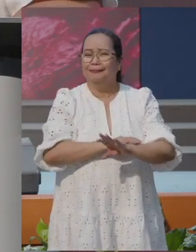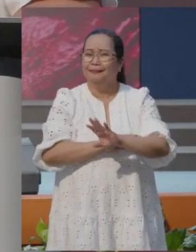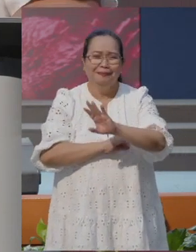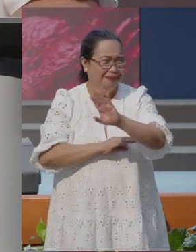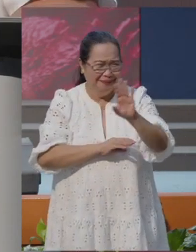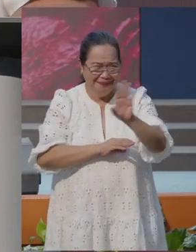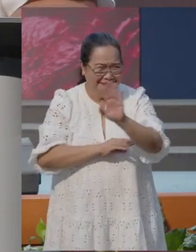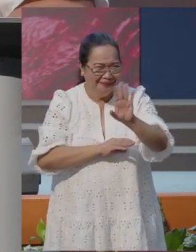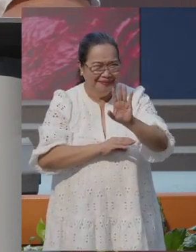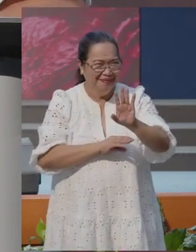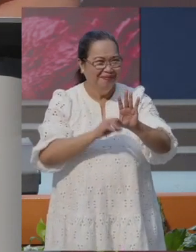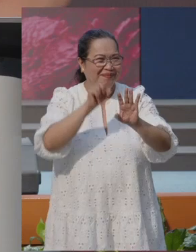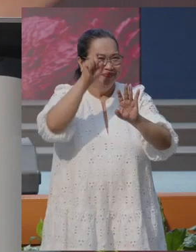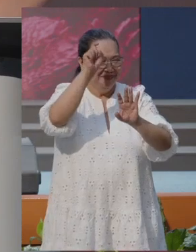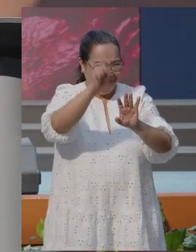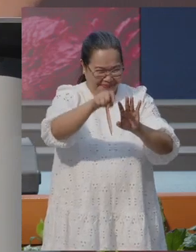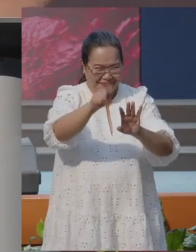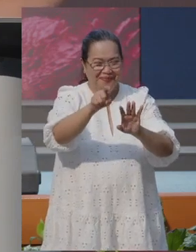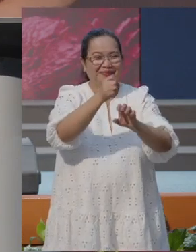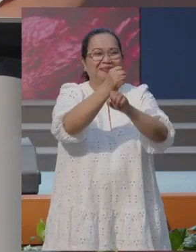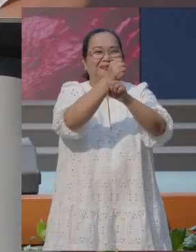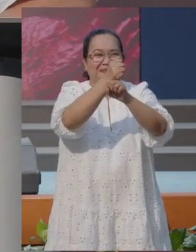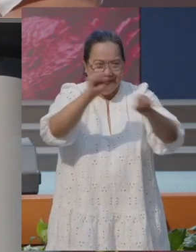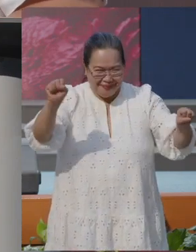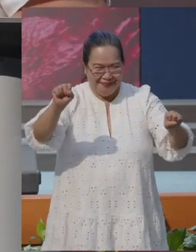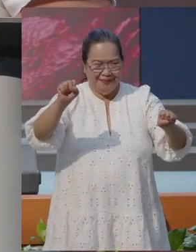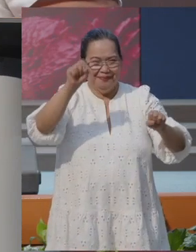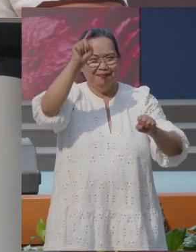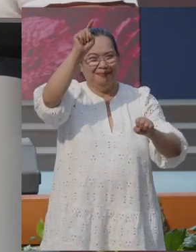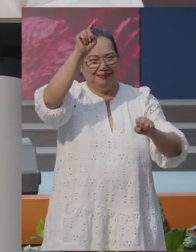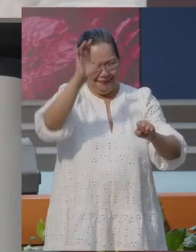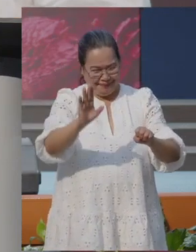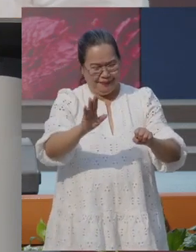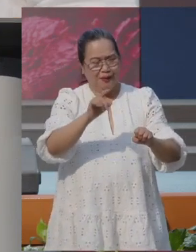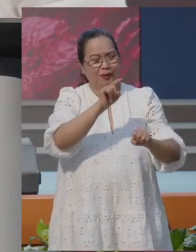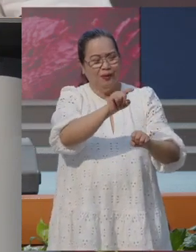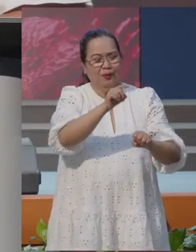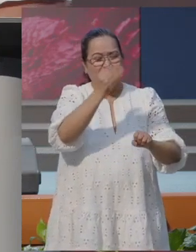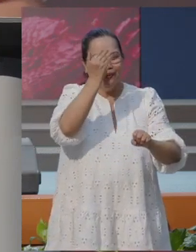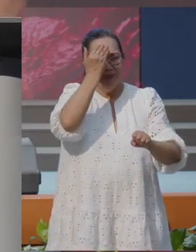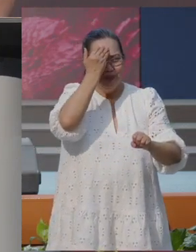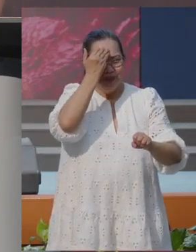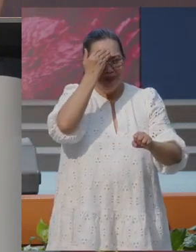O Diyos. Sana makakilala siya sa inyo. Sana maging